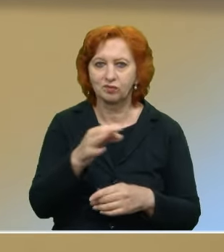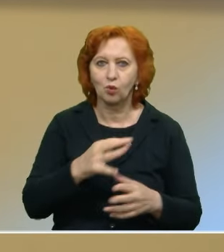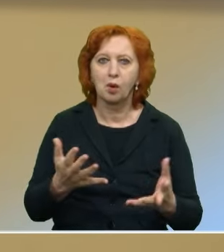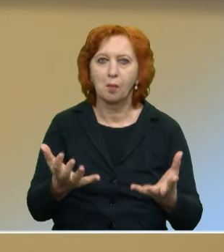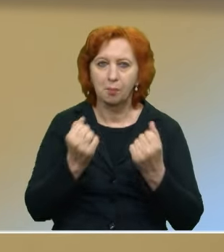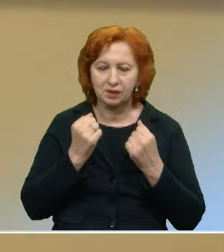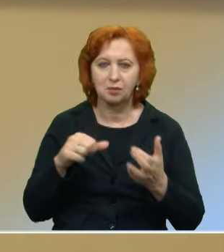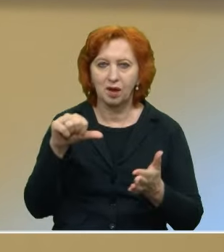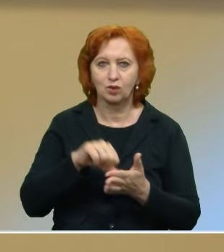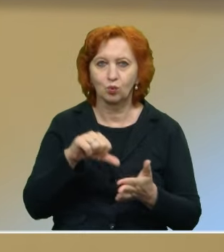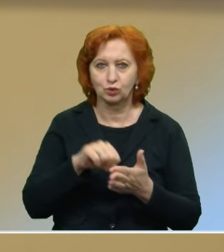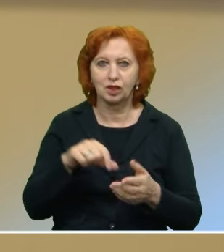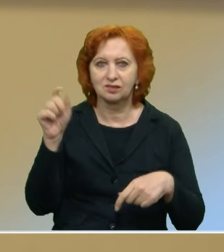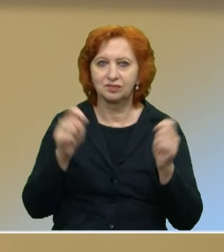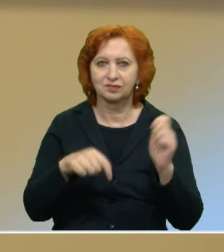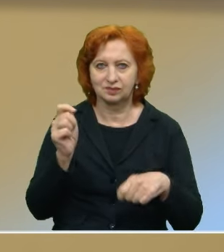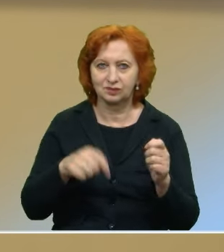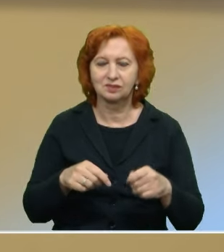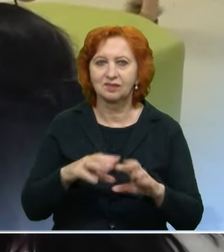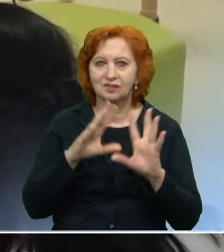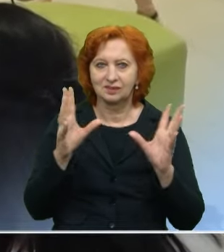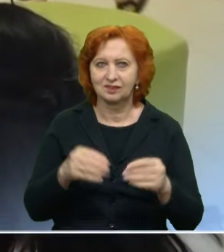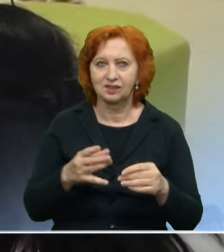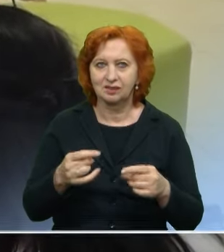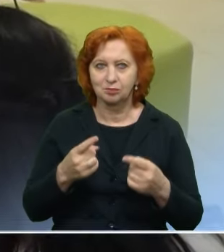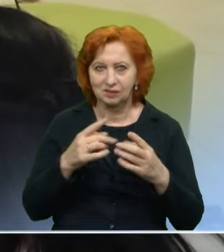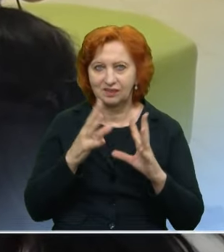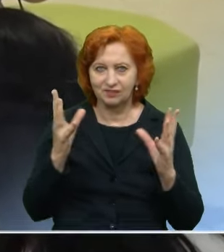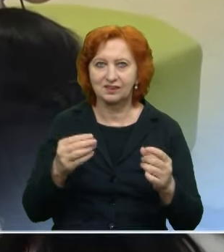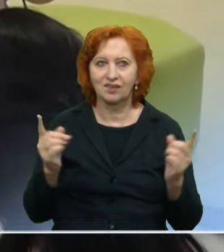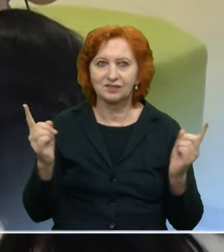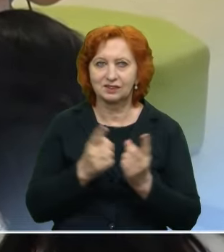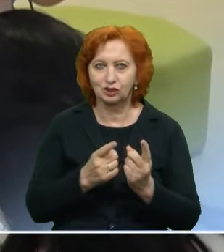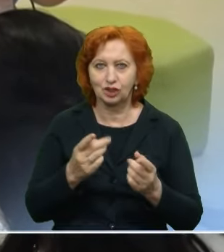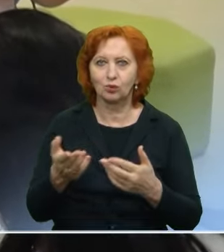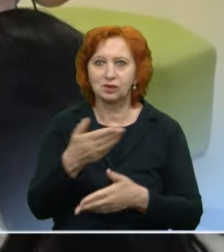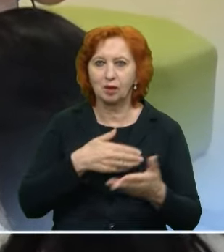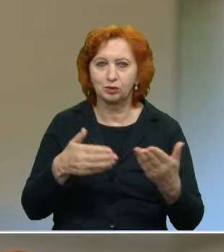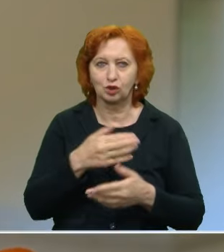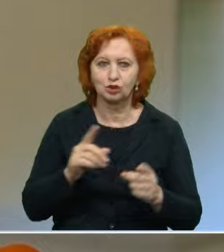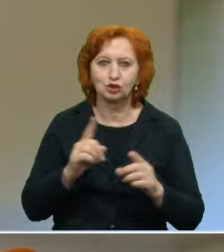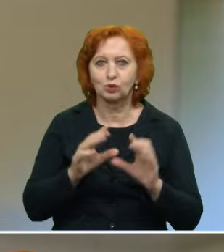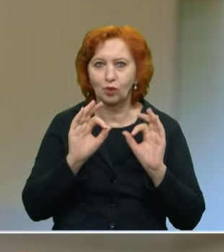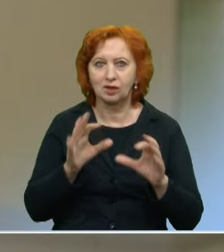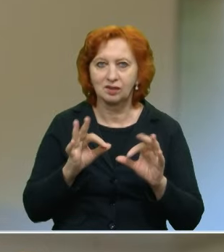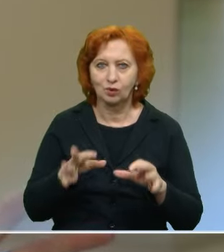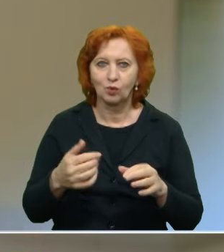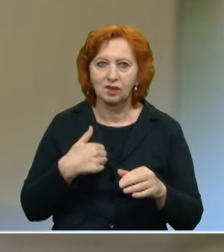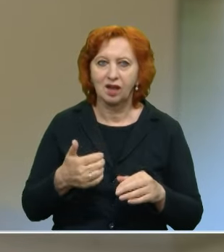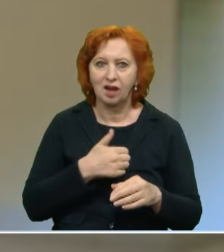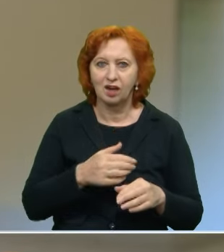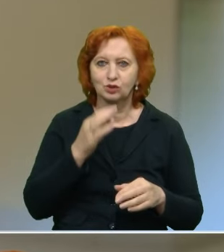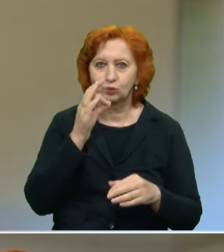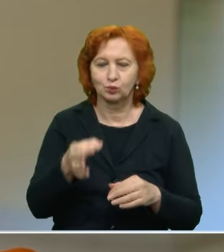принимает участников регионального этапа Всероссийского форума. И, конечно же, Ростовской области есть о чем рассказать. Я должна сказать, что на фоне